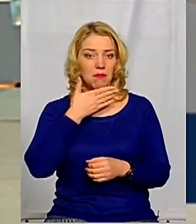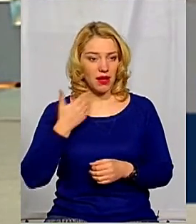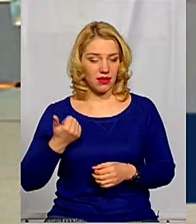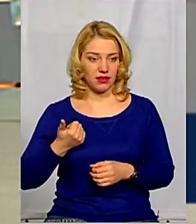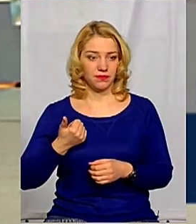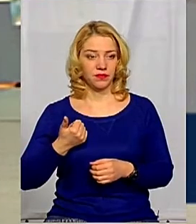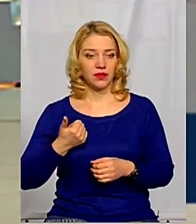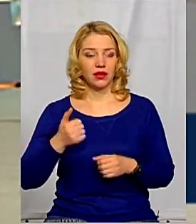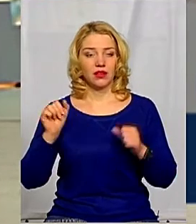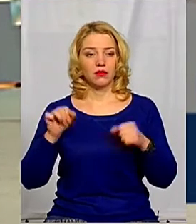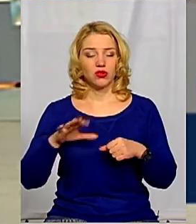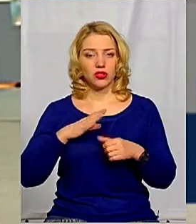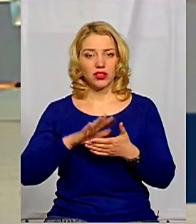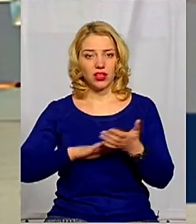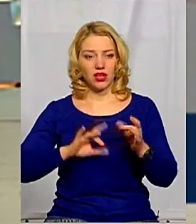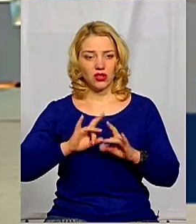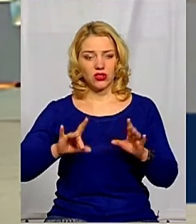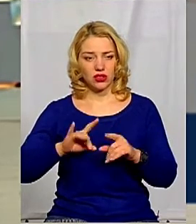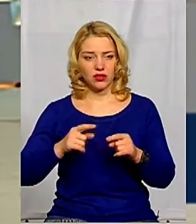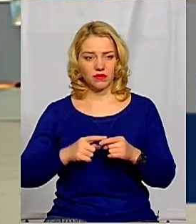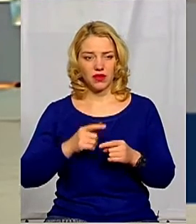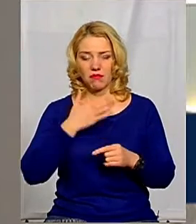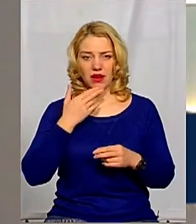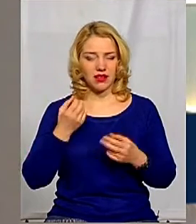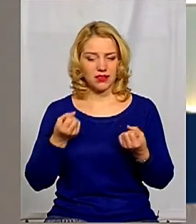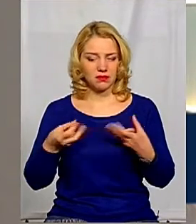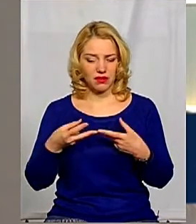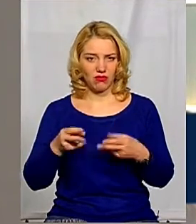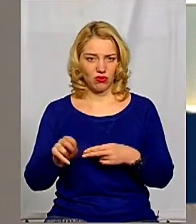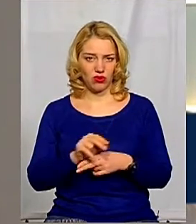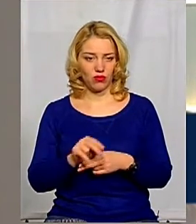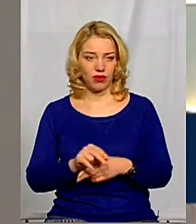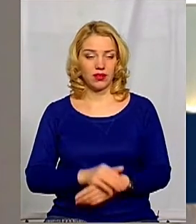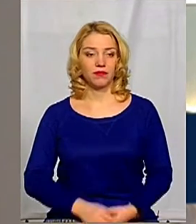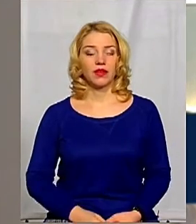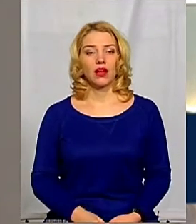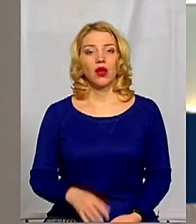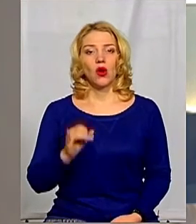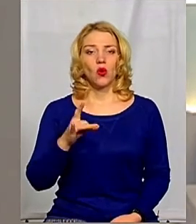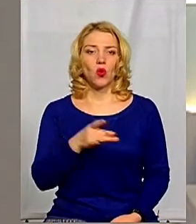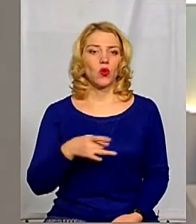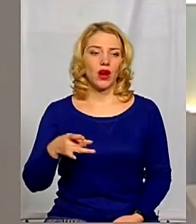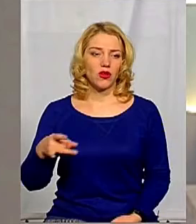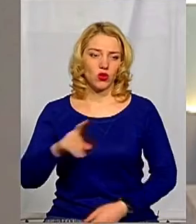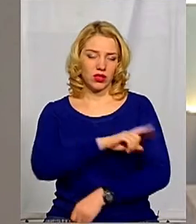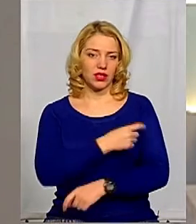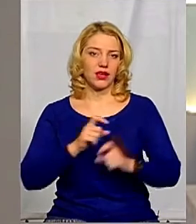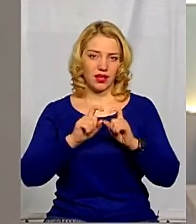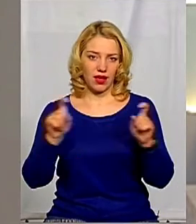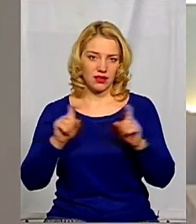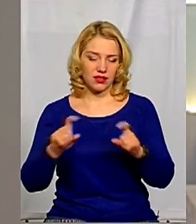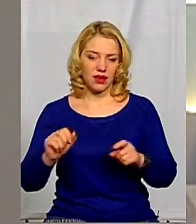немає, може далі ми розкажемо, що немає етіотропного лікування. Зараз ми поговоримо. У районних